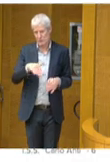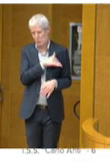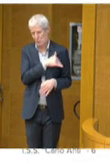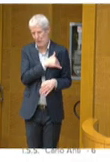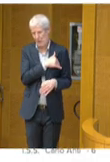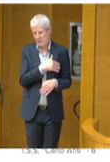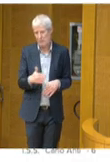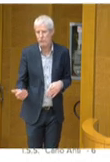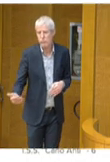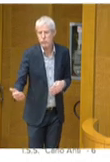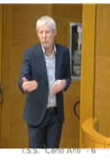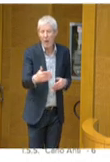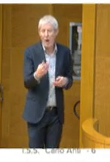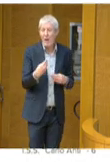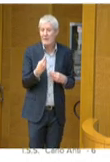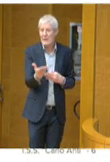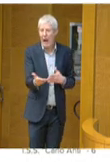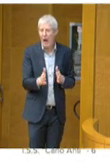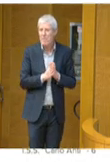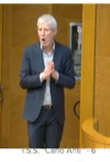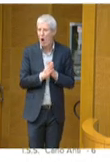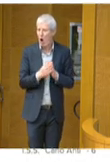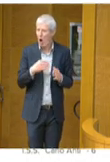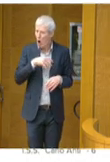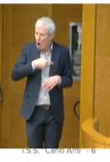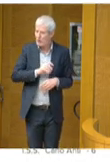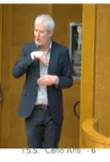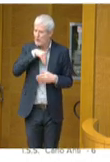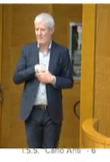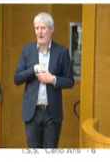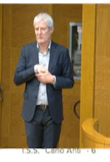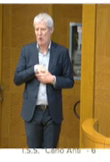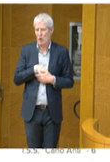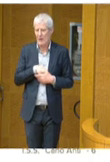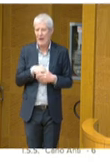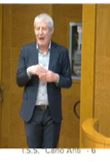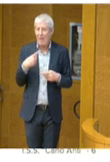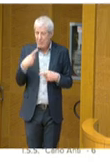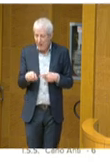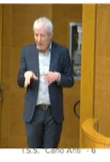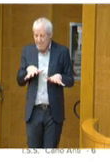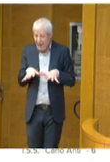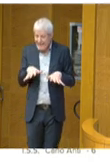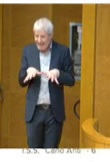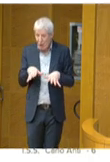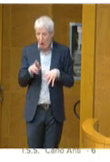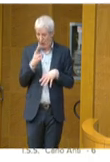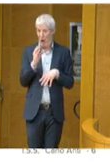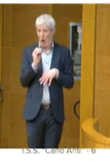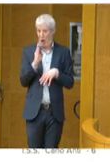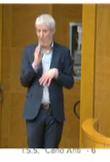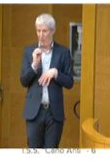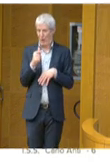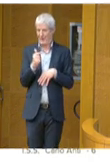nostri studenti ed una motivazione. Il mediatore, il robot, diventa quindi